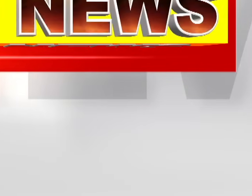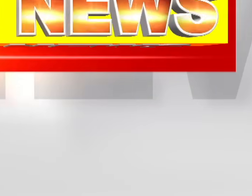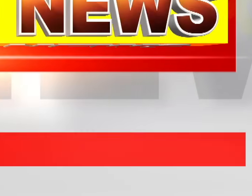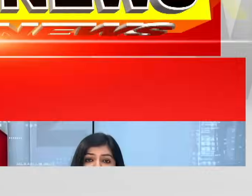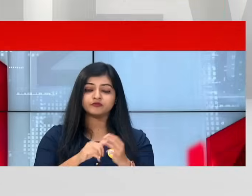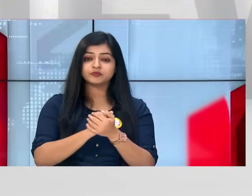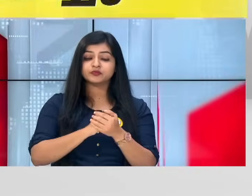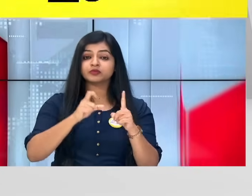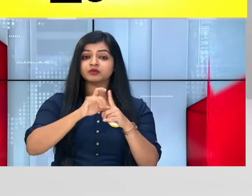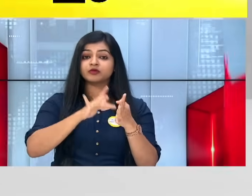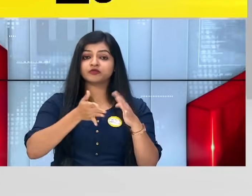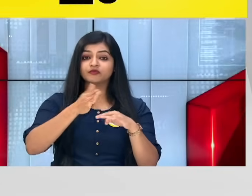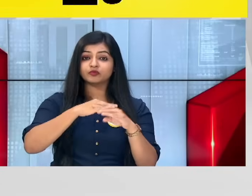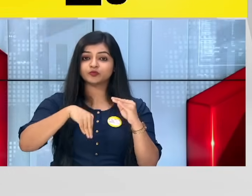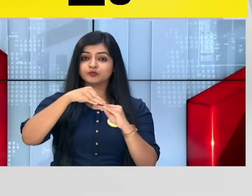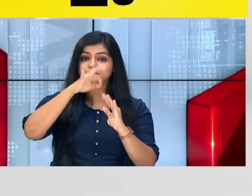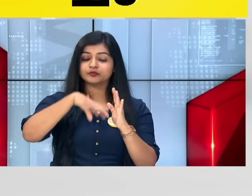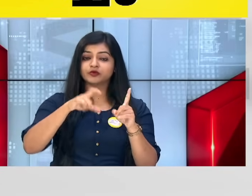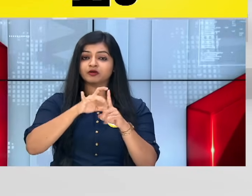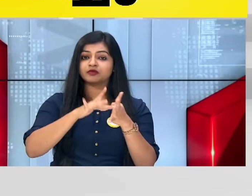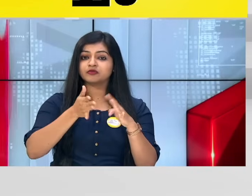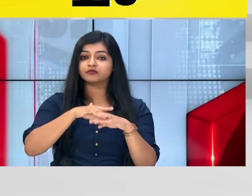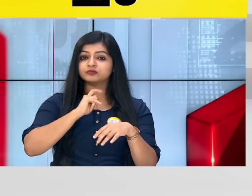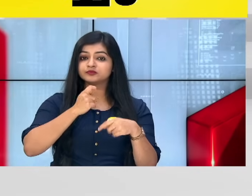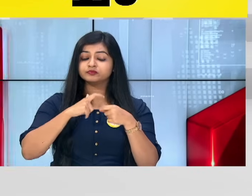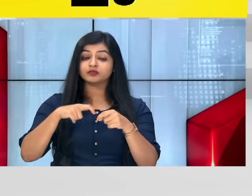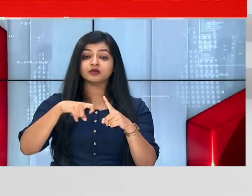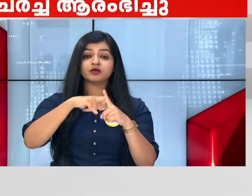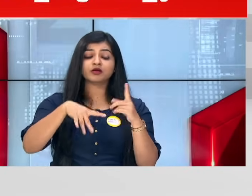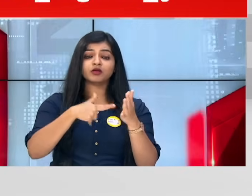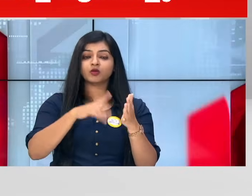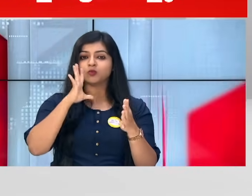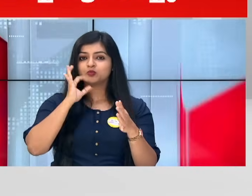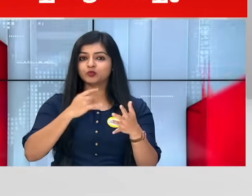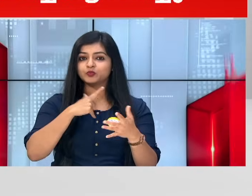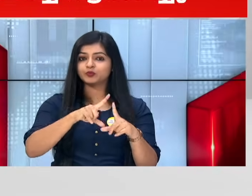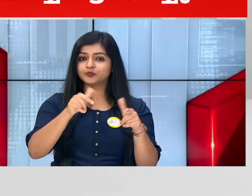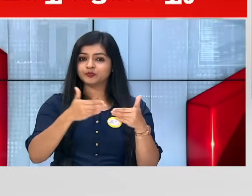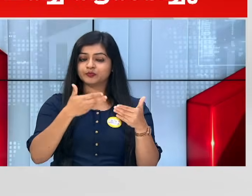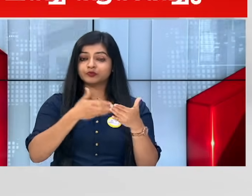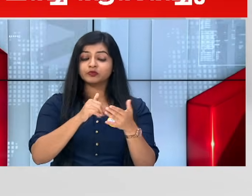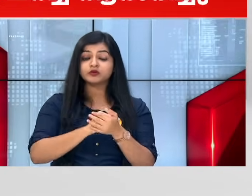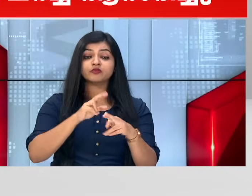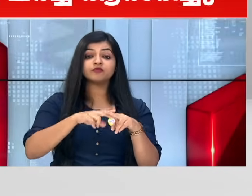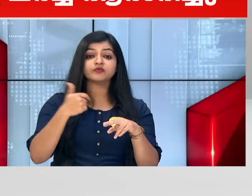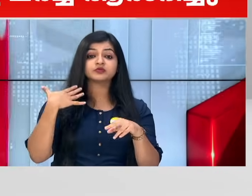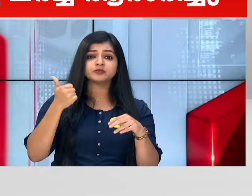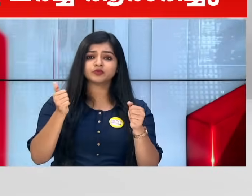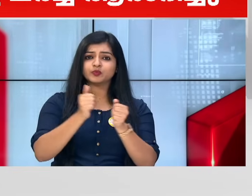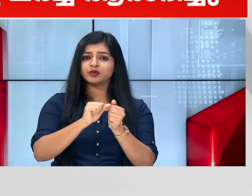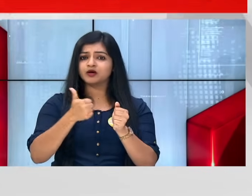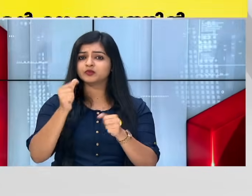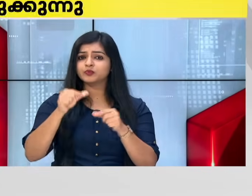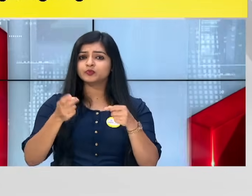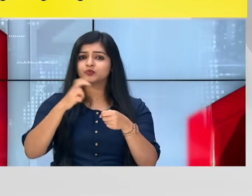വിവരങ്ങളുമായി ഡൽഹിയിൽ നിന്ന് അച്യുതൻ ചേരുന്നുണ്ട്. അച്യുതൻ, കേരളത്തെ സംബന്ധിച്ച് ഏറെ നിർണായകമാണ് ഈ യോഗം. ധനമന്ത്രിയോടൊപ്പം മറ്റാരൊക്കെ ഈ യോഗത്തിൽ